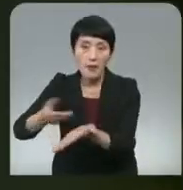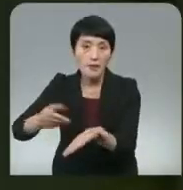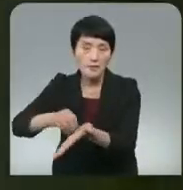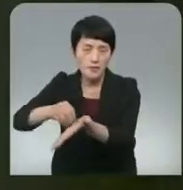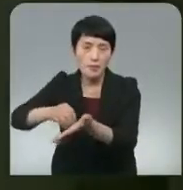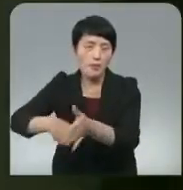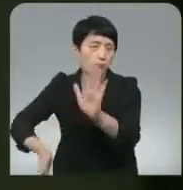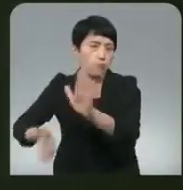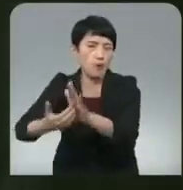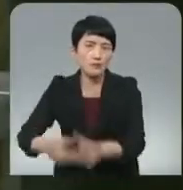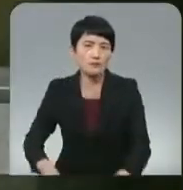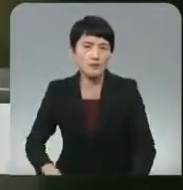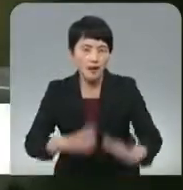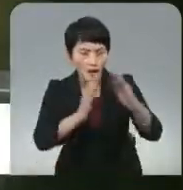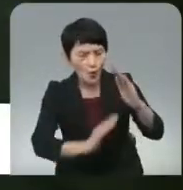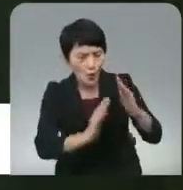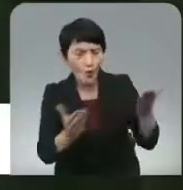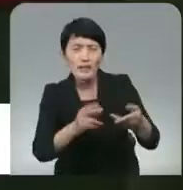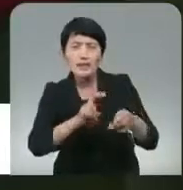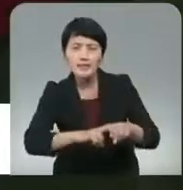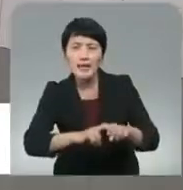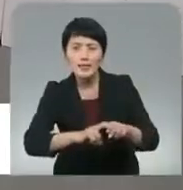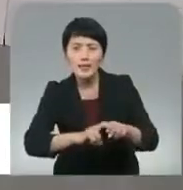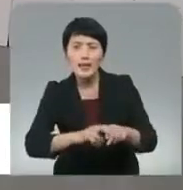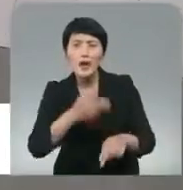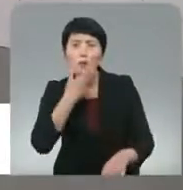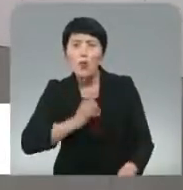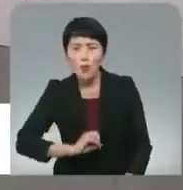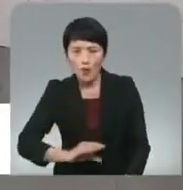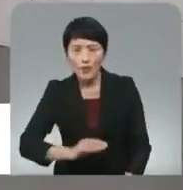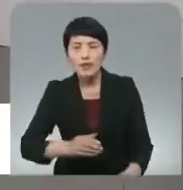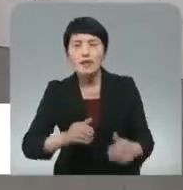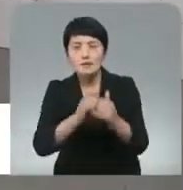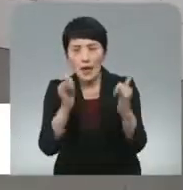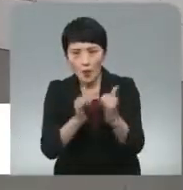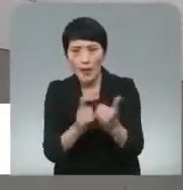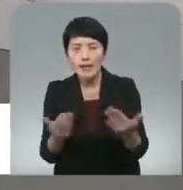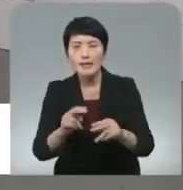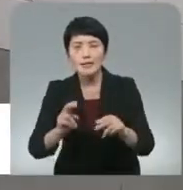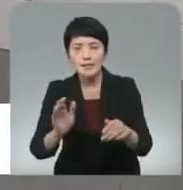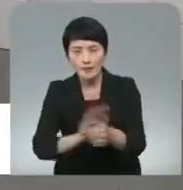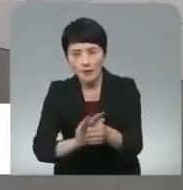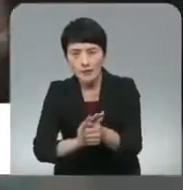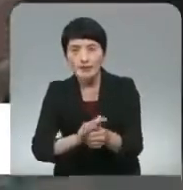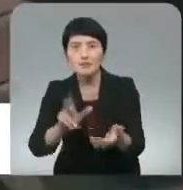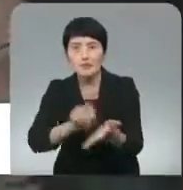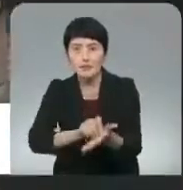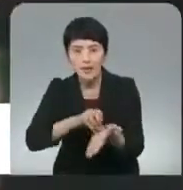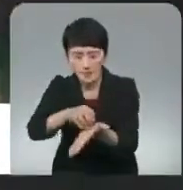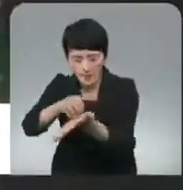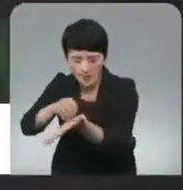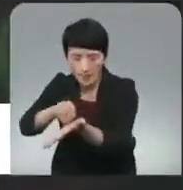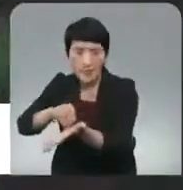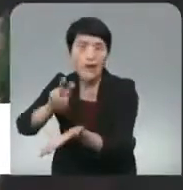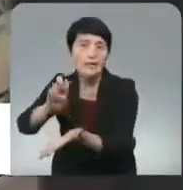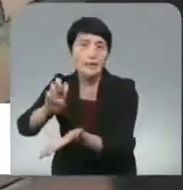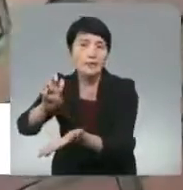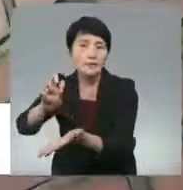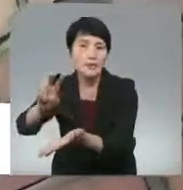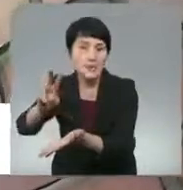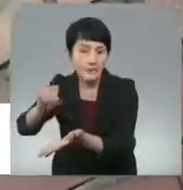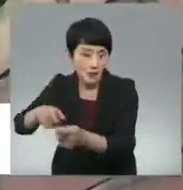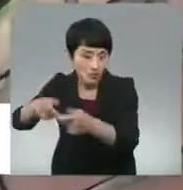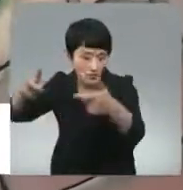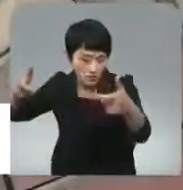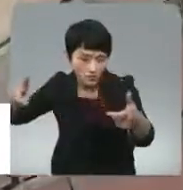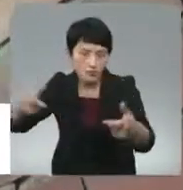2775.4万人，较一年前增加83.1万人。韩国就业人口从去年三月起连续13个月